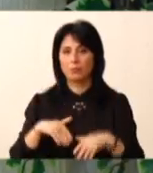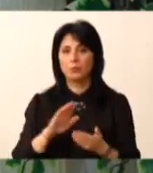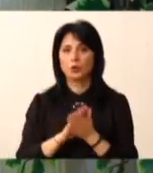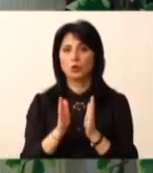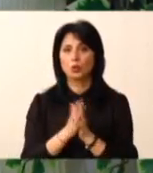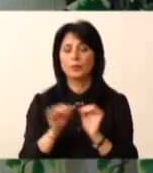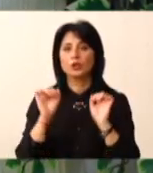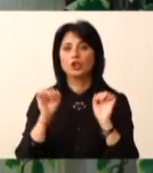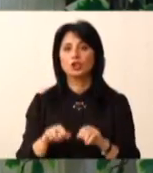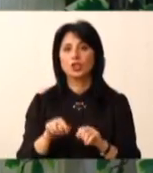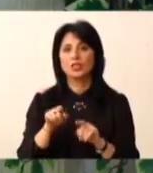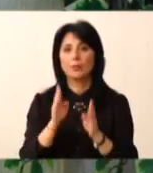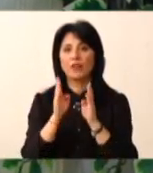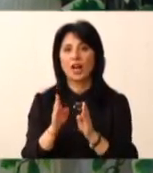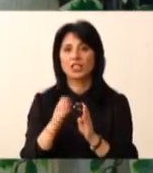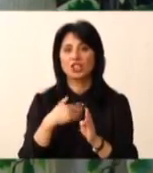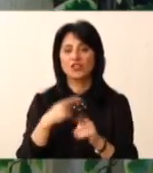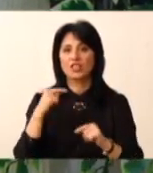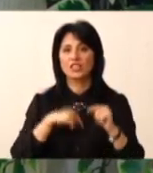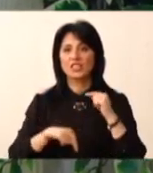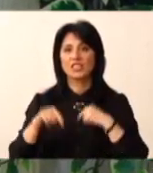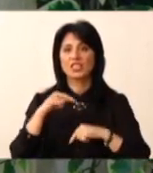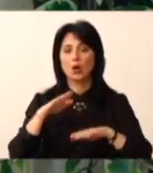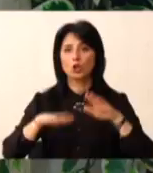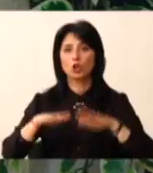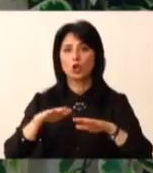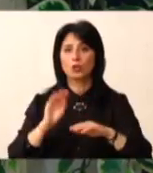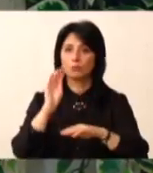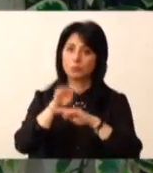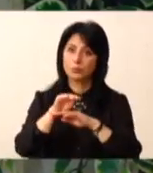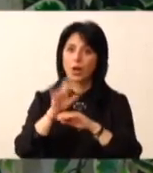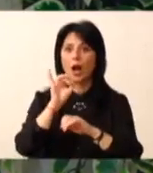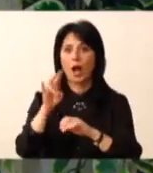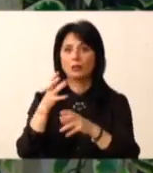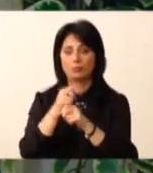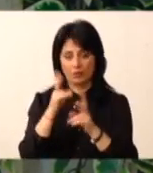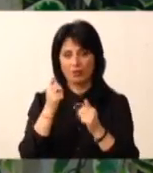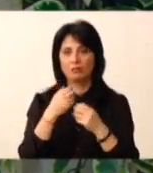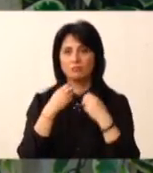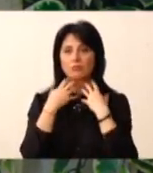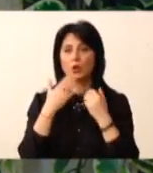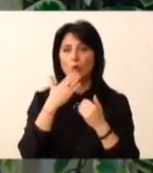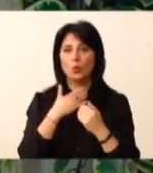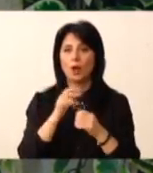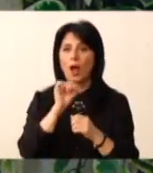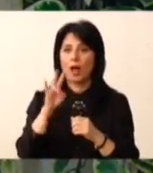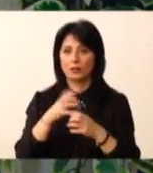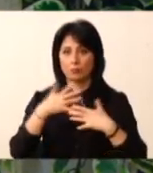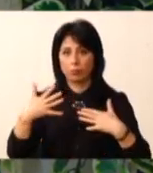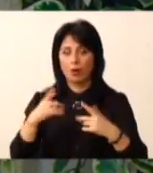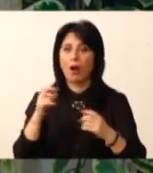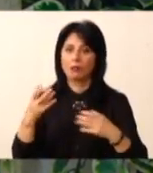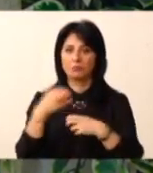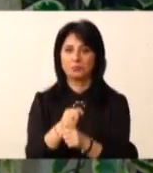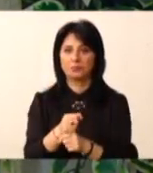ანუ შეიძლება თუ არა მან განსაზღვროს ჩვენი სხეულის წონის მატება ან კლება. დიახ, მან შეიძლება ასე იმოქმედოს